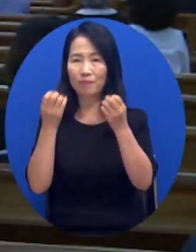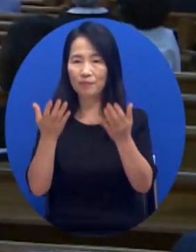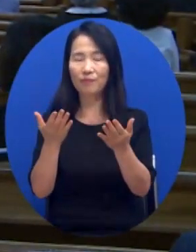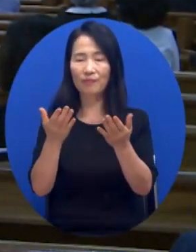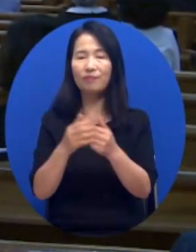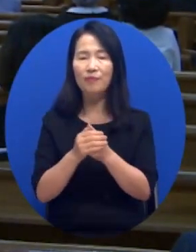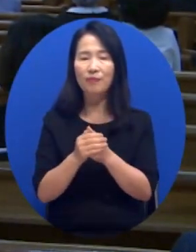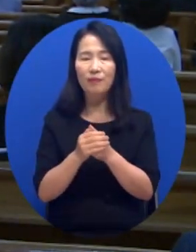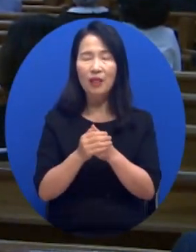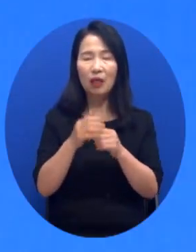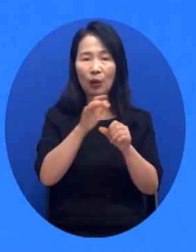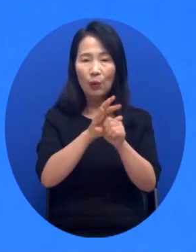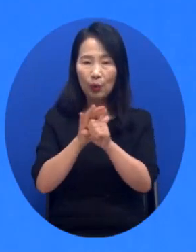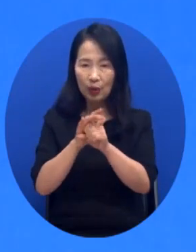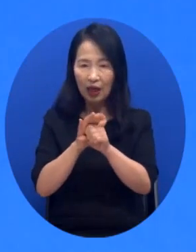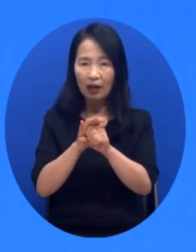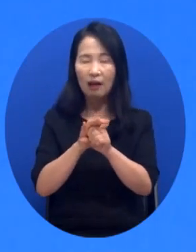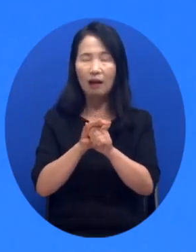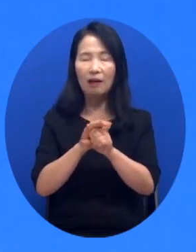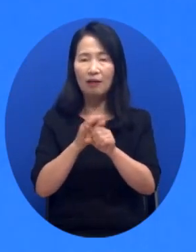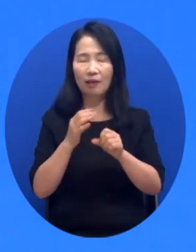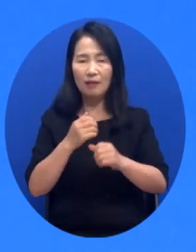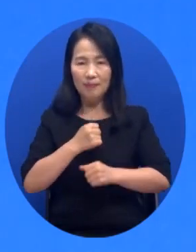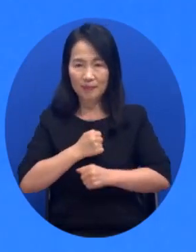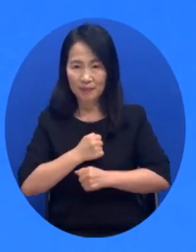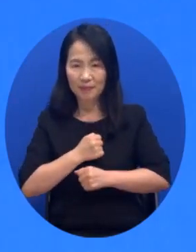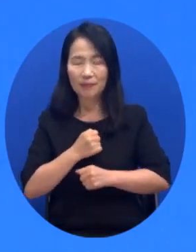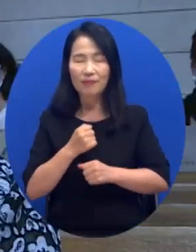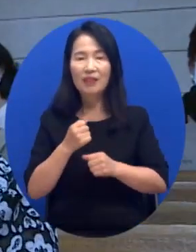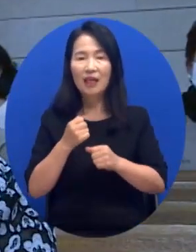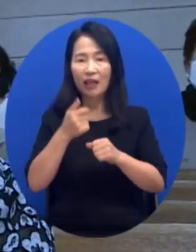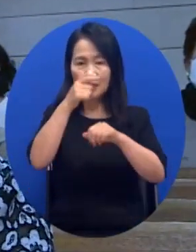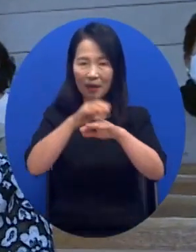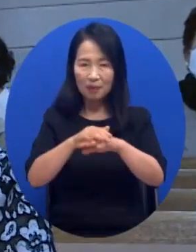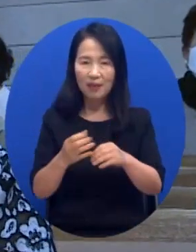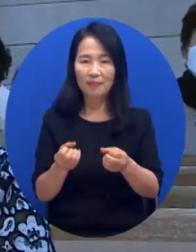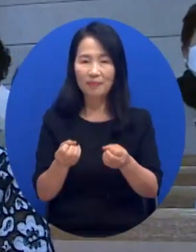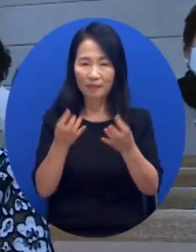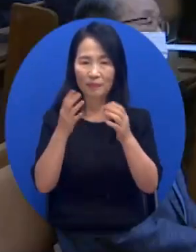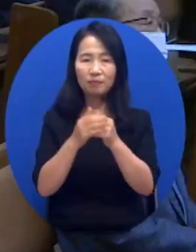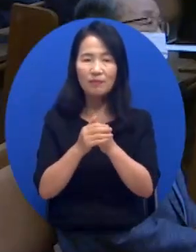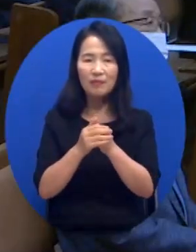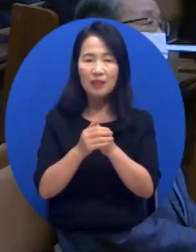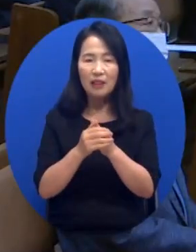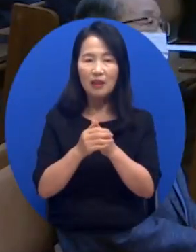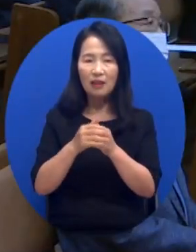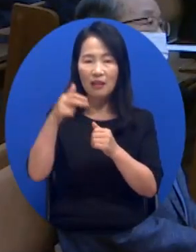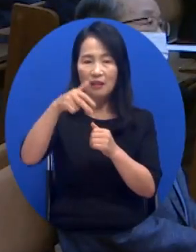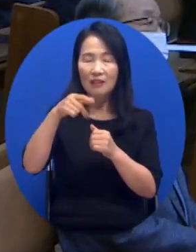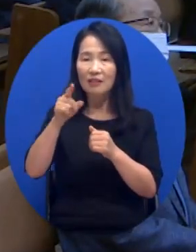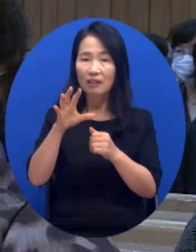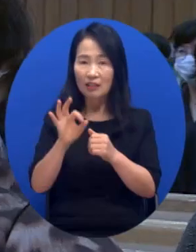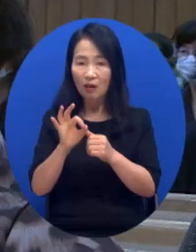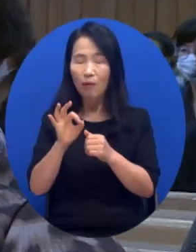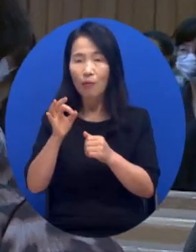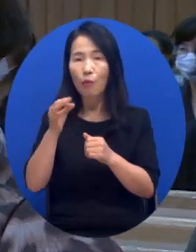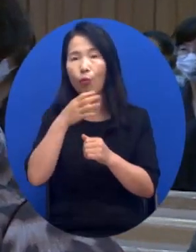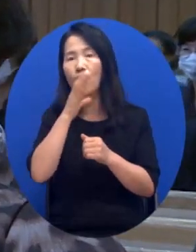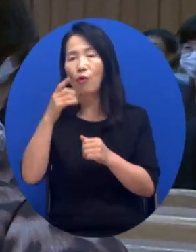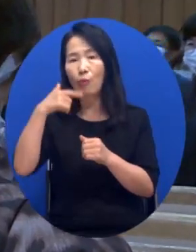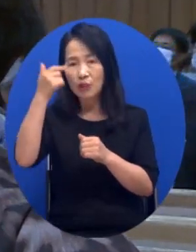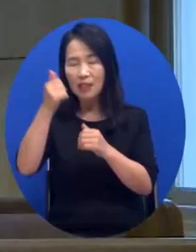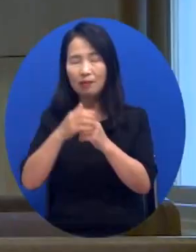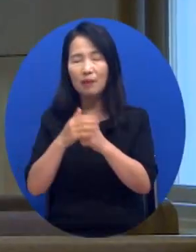코로나 방역수칙을 준수하며 진행한 일부 예배에서 말씀을 전한 정근두 원로목사는 하나님이 목회자에게